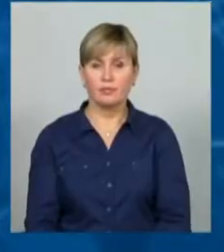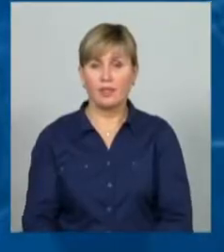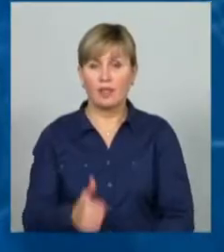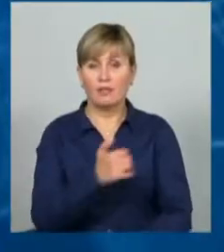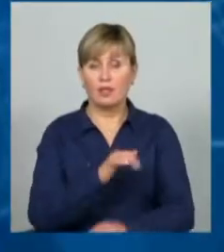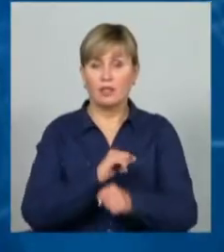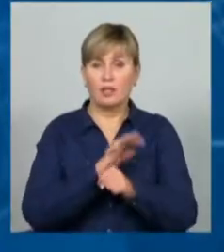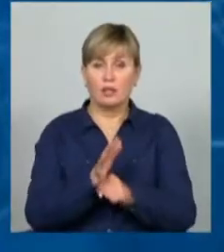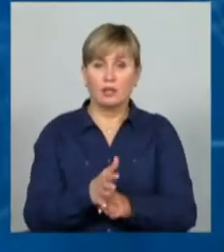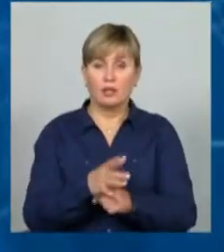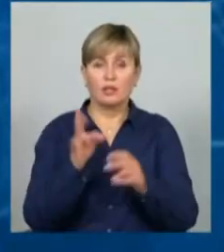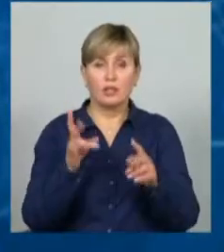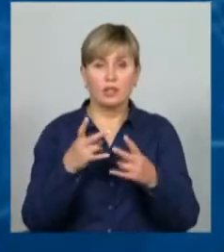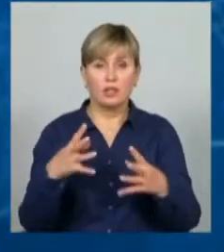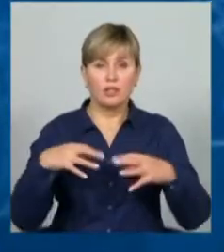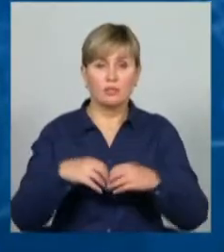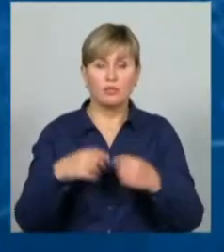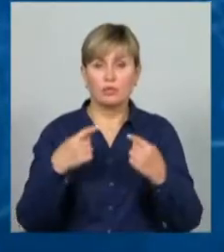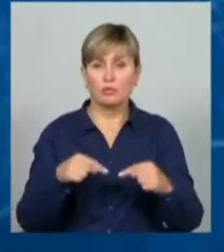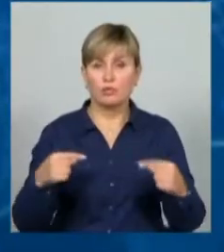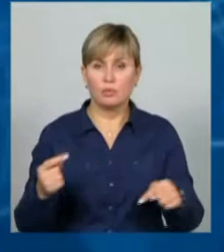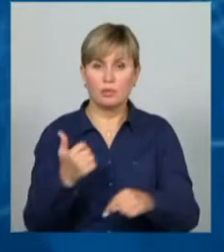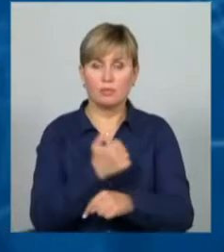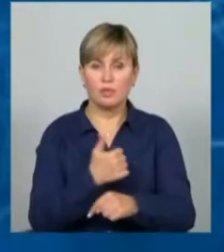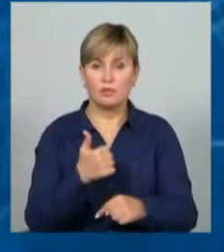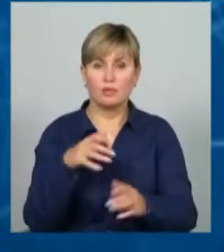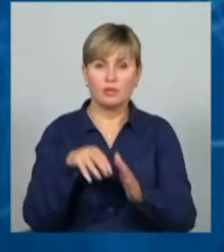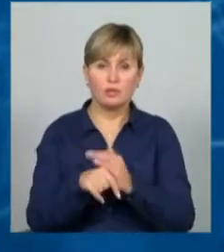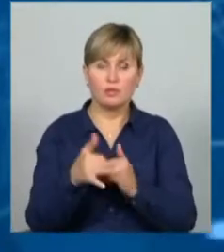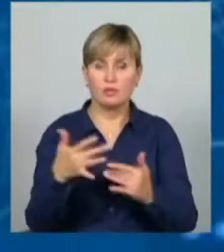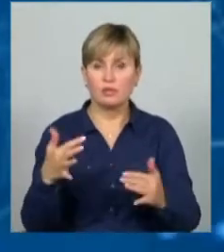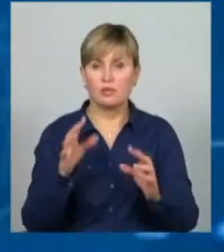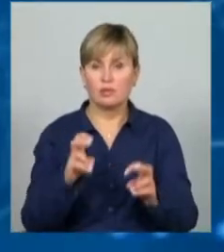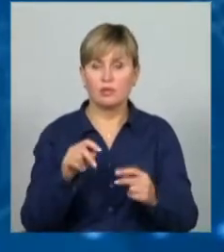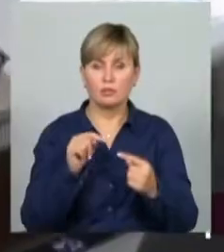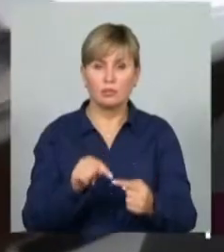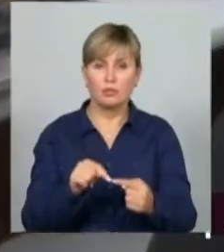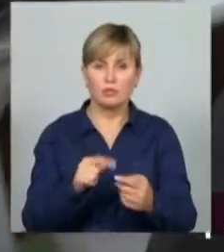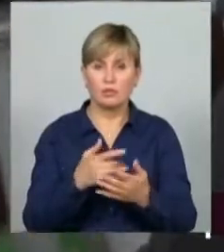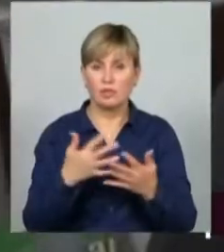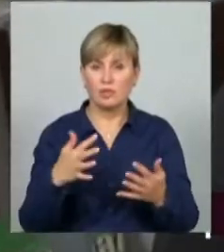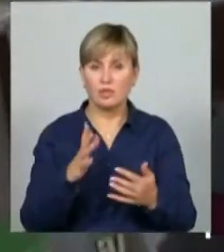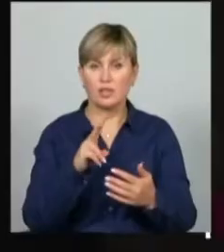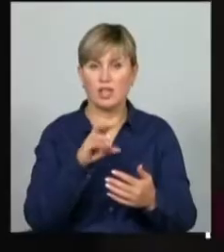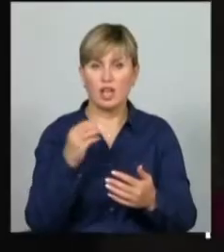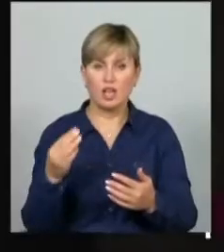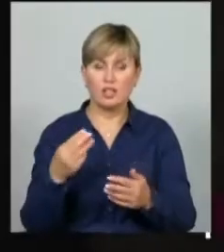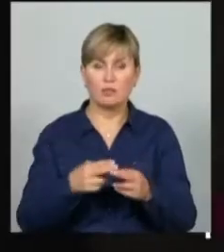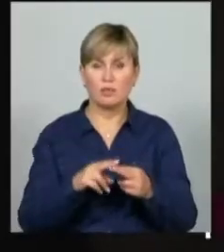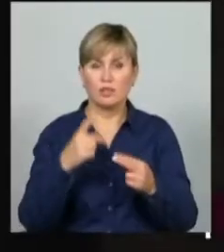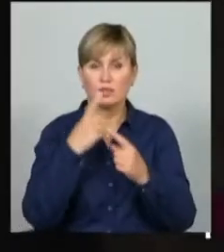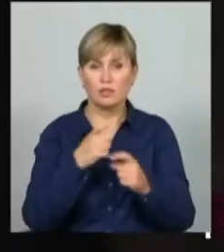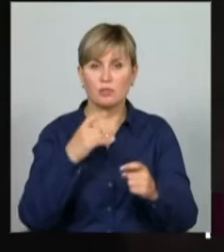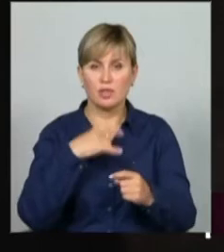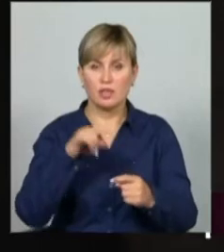Вакцину от коронавируса не следует совмещать с другими прививками, в том числе с препаратом против клещевого энцефалита. Об этом сообщила